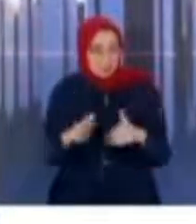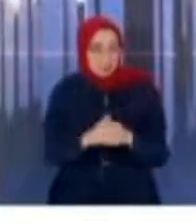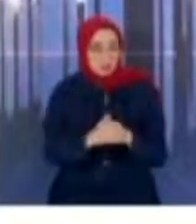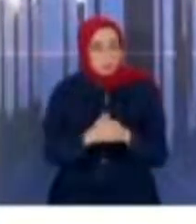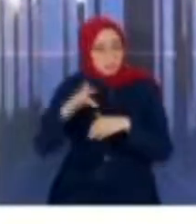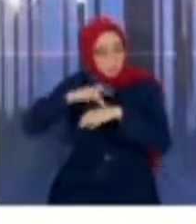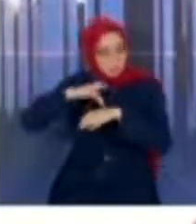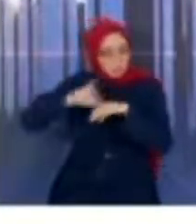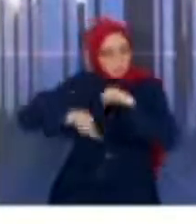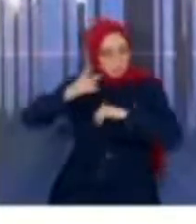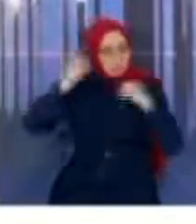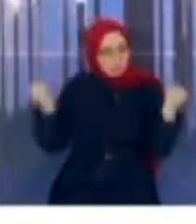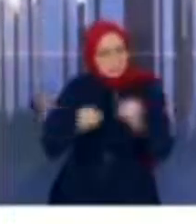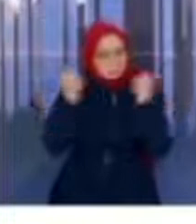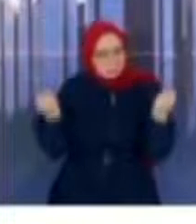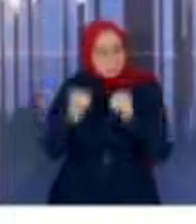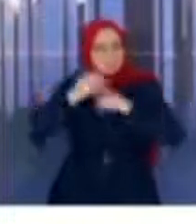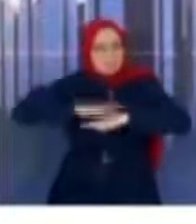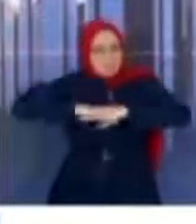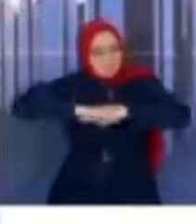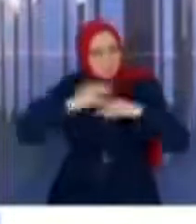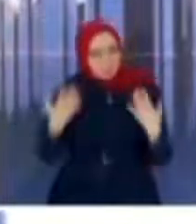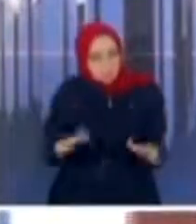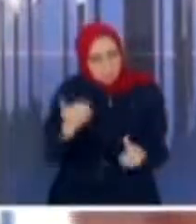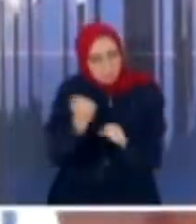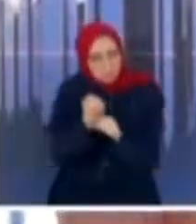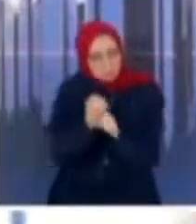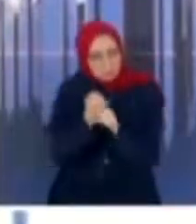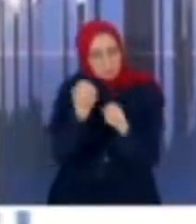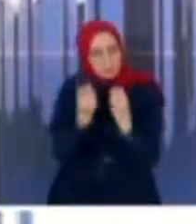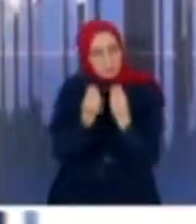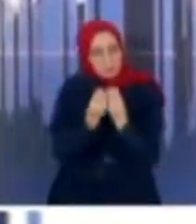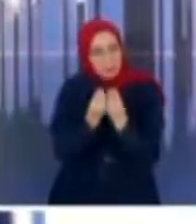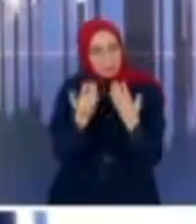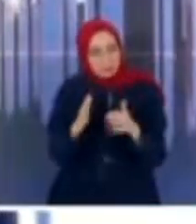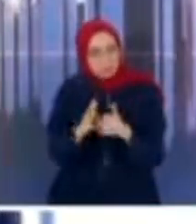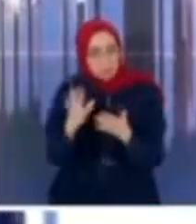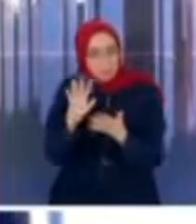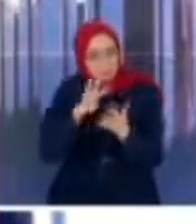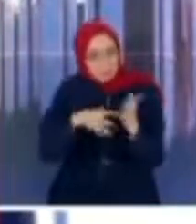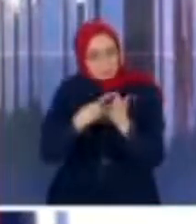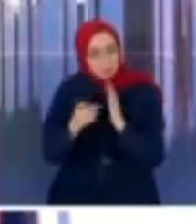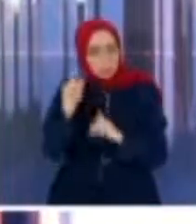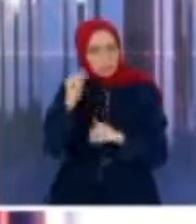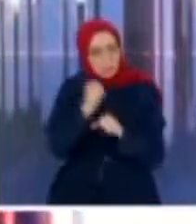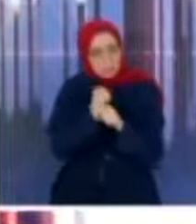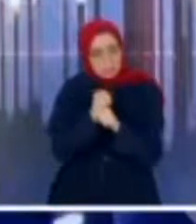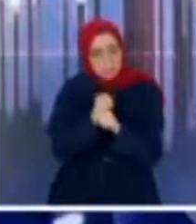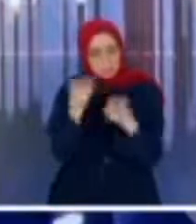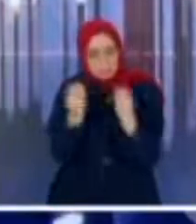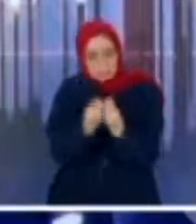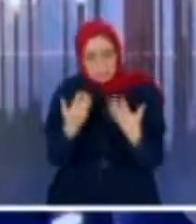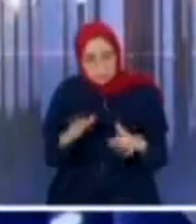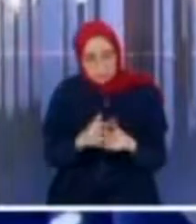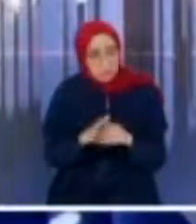النشاط إذا فما زاد التكوين المستمر هذايا. يظهر لي في برنامجكم فما خدمة تحسيسية. بالطبيعة برنامجنا أبار الدورة التكوينية